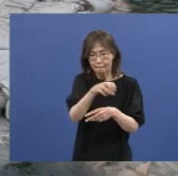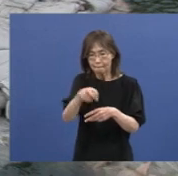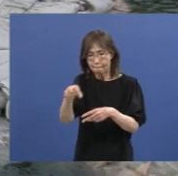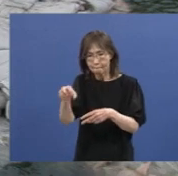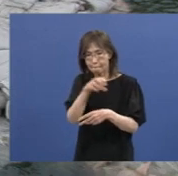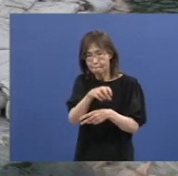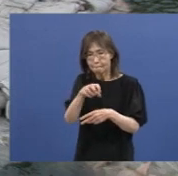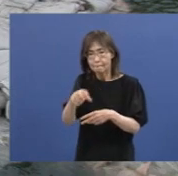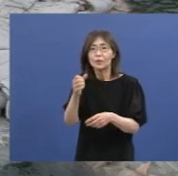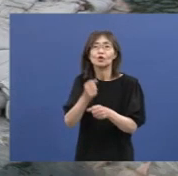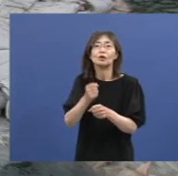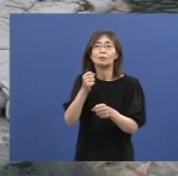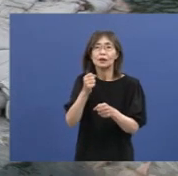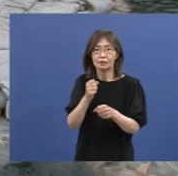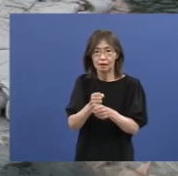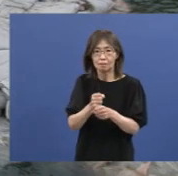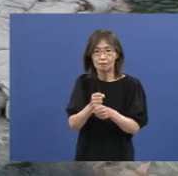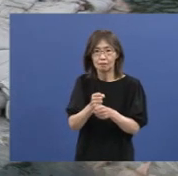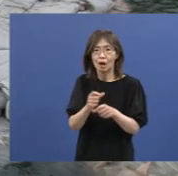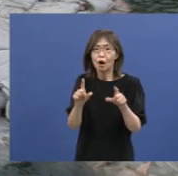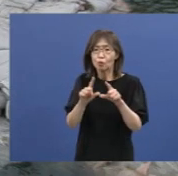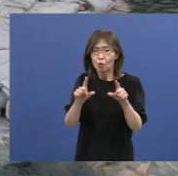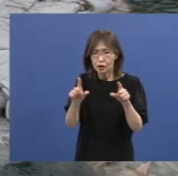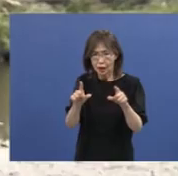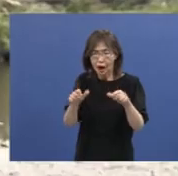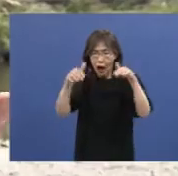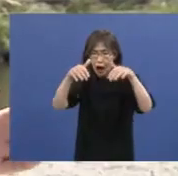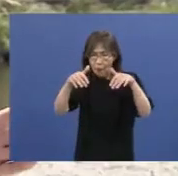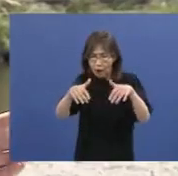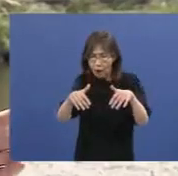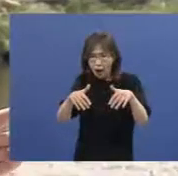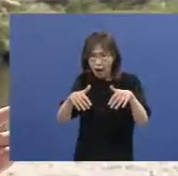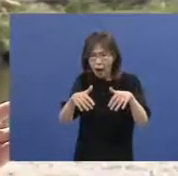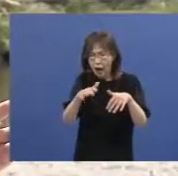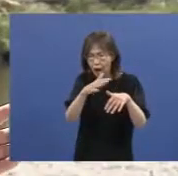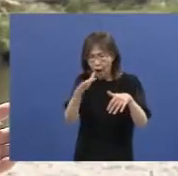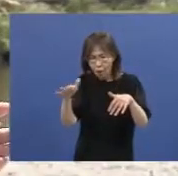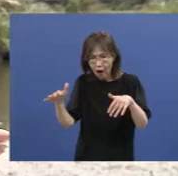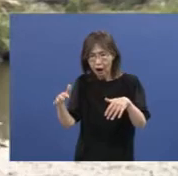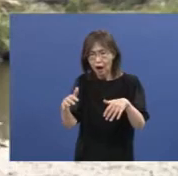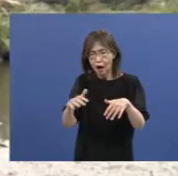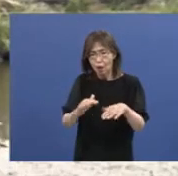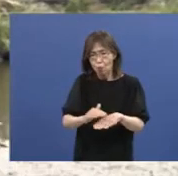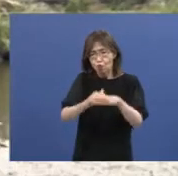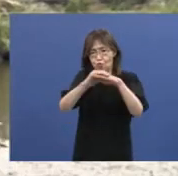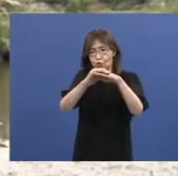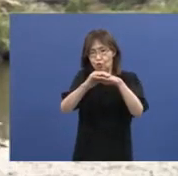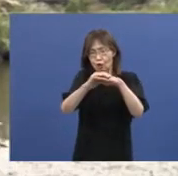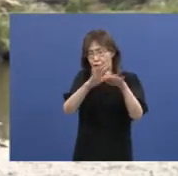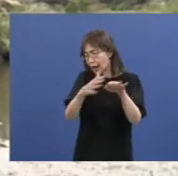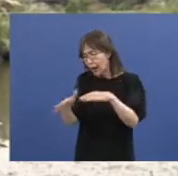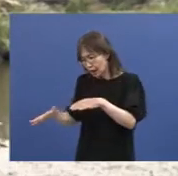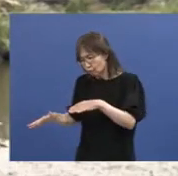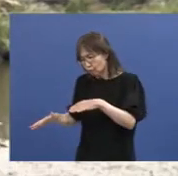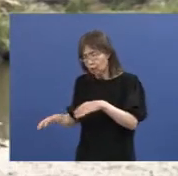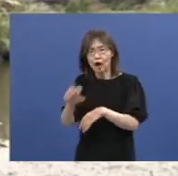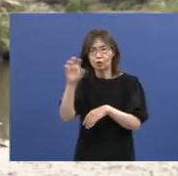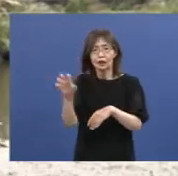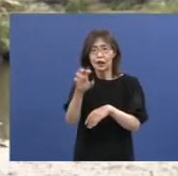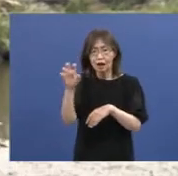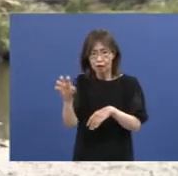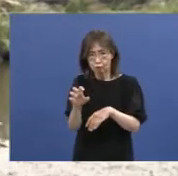ね、雨が降ると増水して流れてしまいます。それも収録しながらやってたらやっと鮎が残ったん